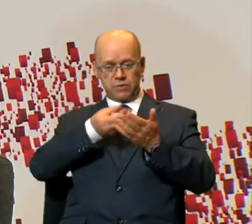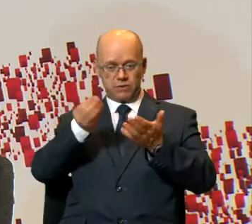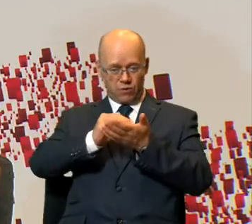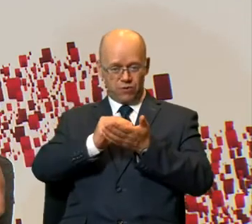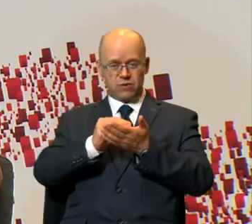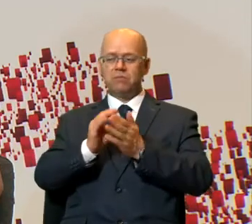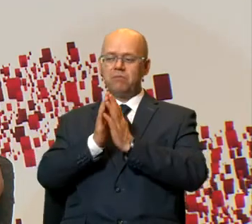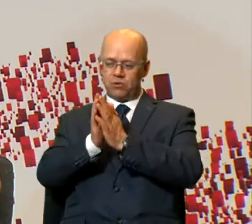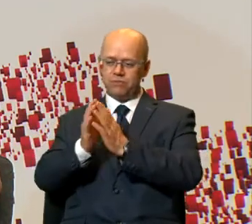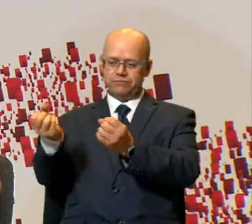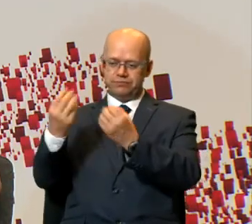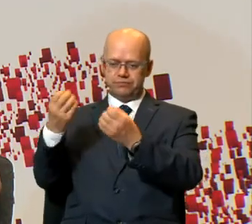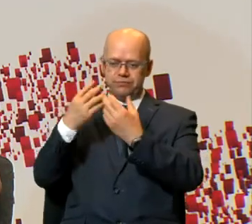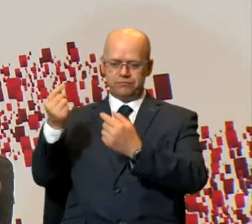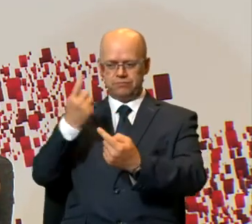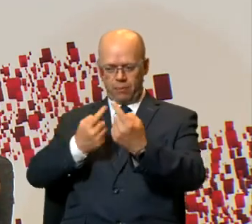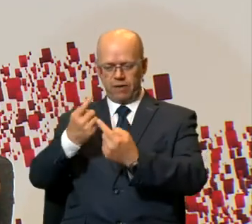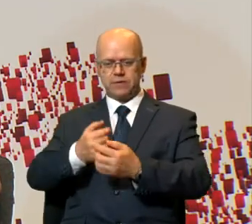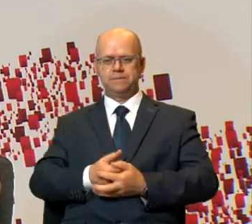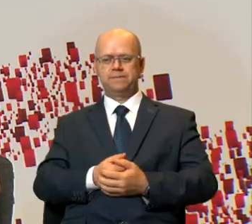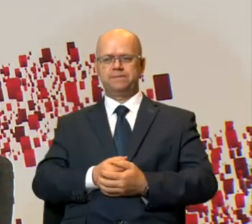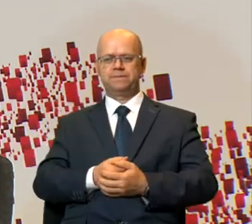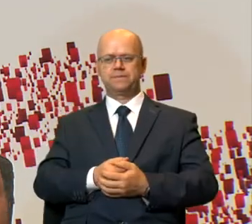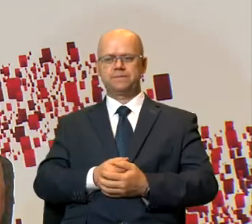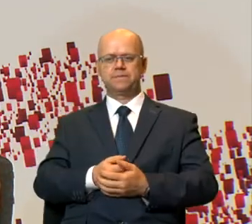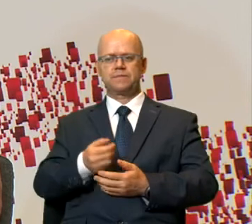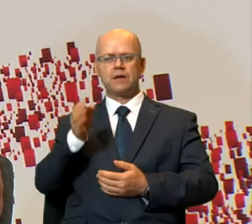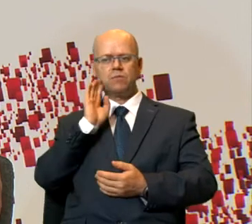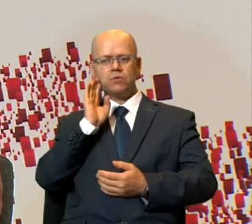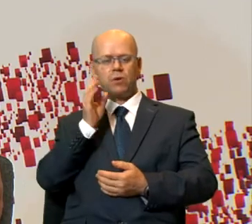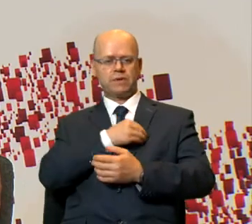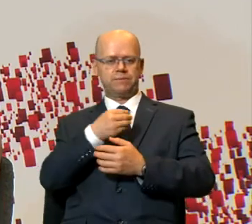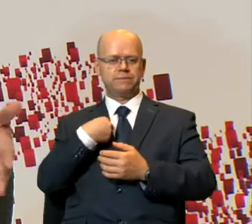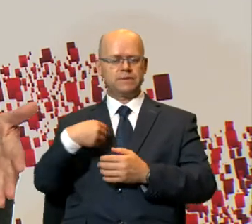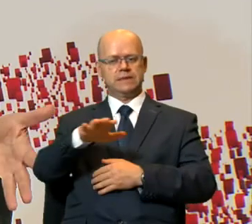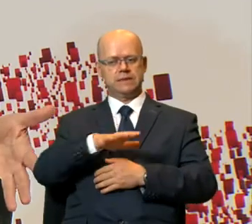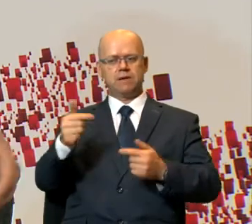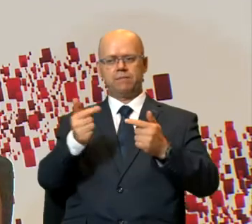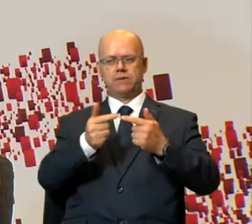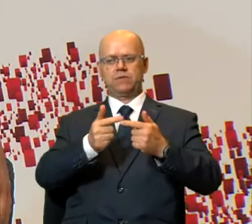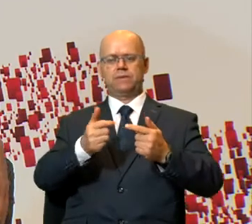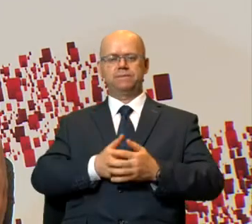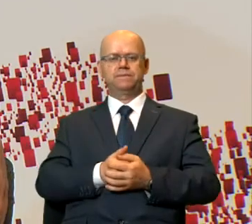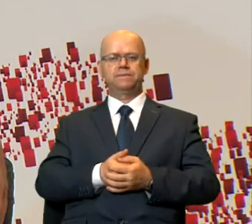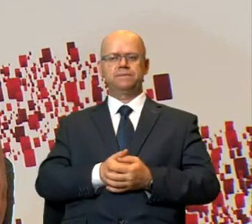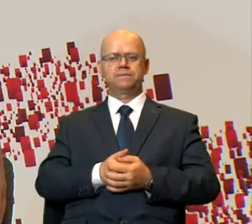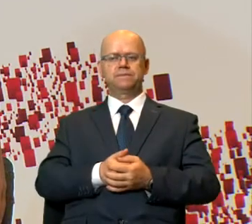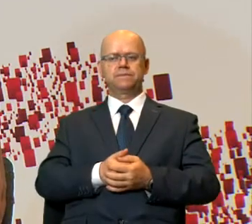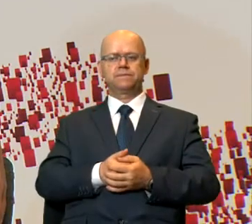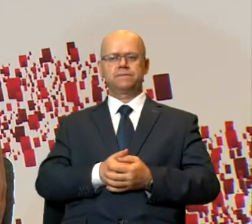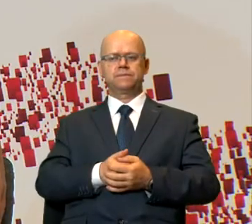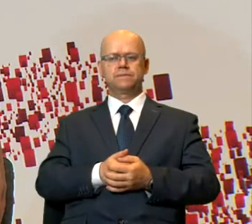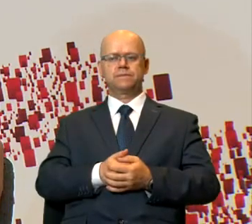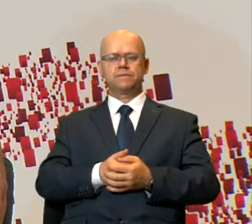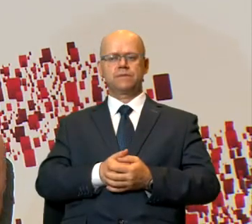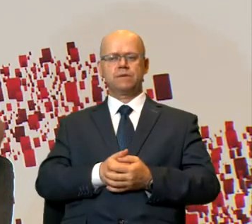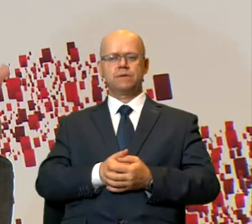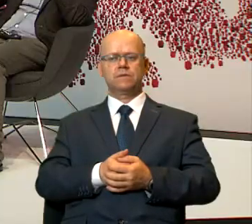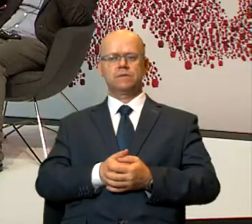nadinterpretowuję, ale może też gdzieś będzie to po prostu nasz taki polski lokalny regionalizm w tej teorii.